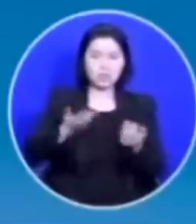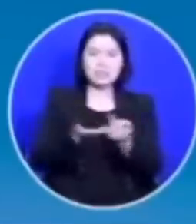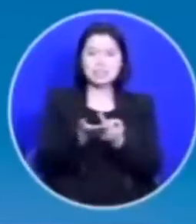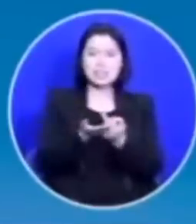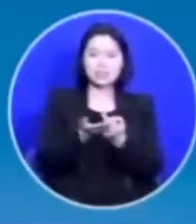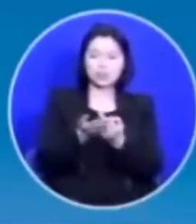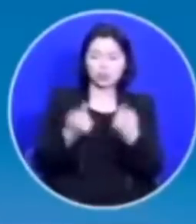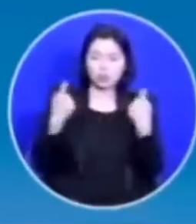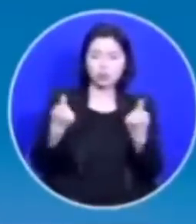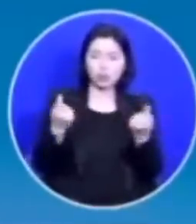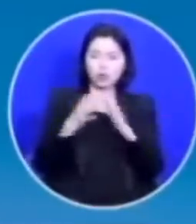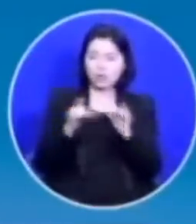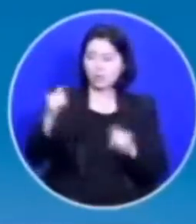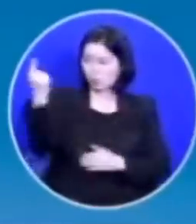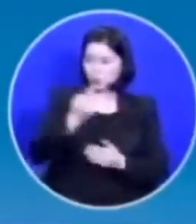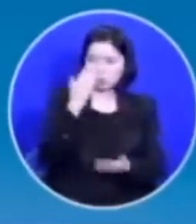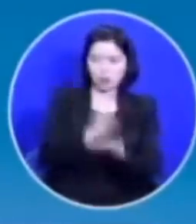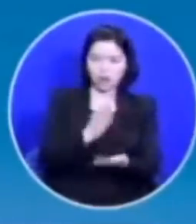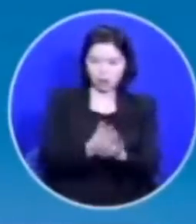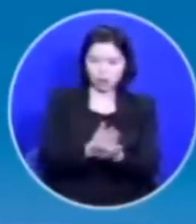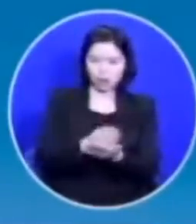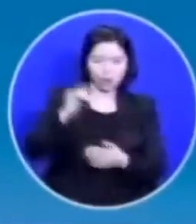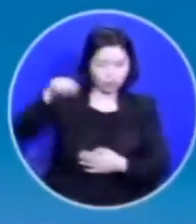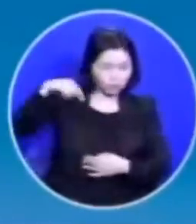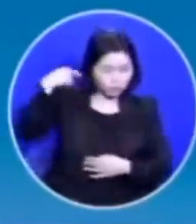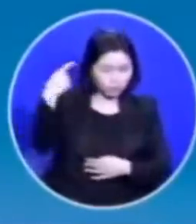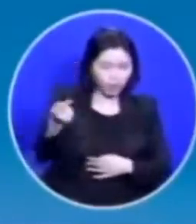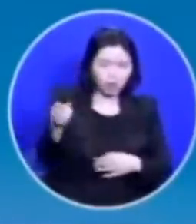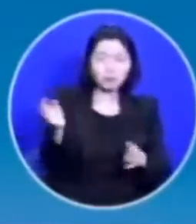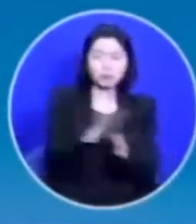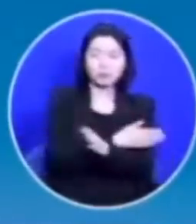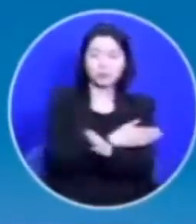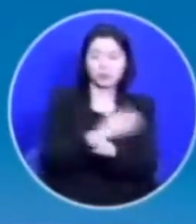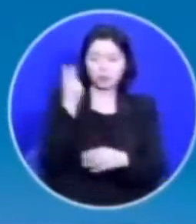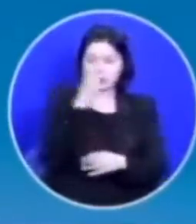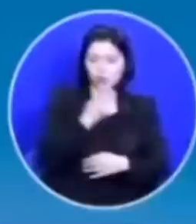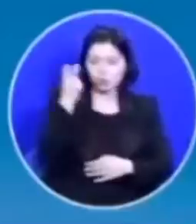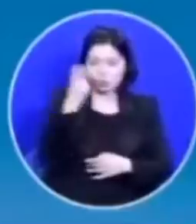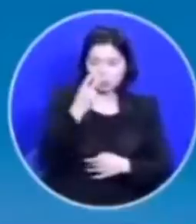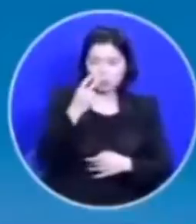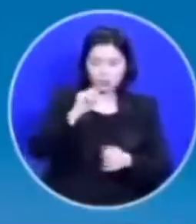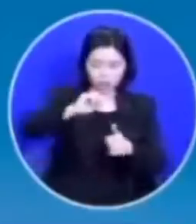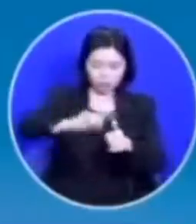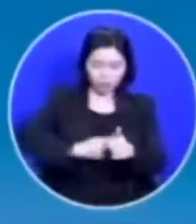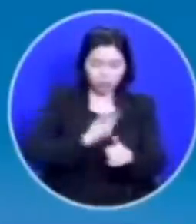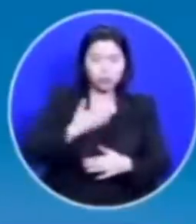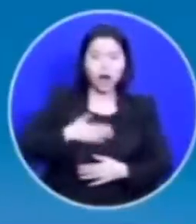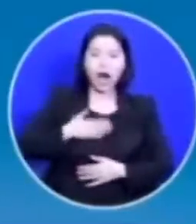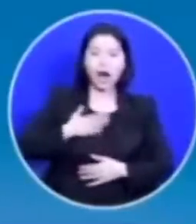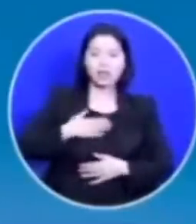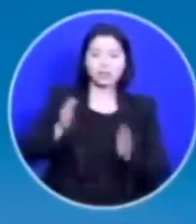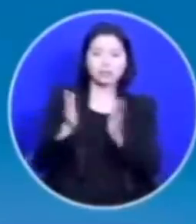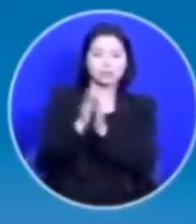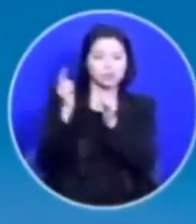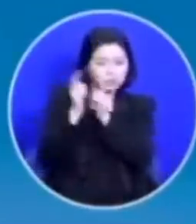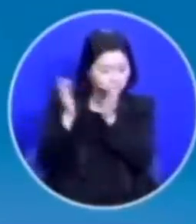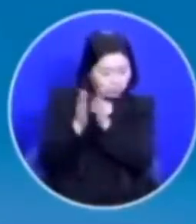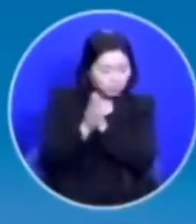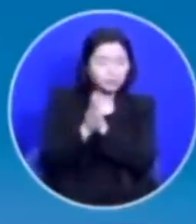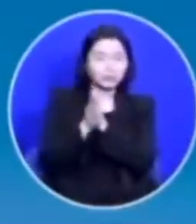그 다음부터는 공항 검역 때 지나갈 때 스스로 다 알아서 검역을 봤습니다